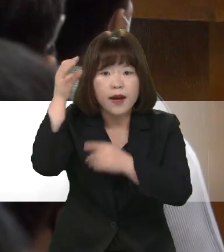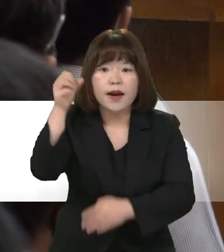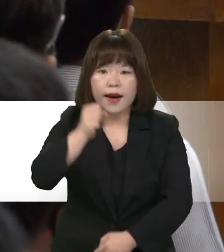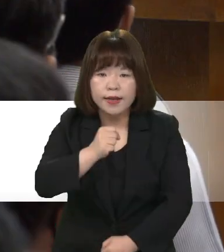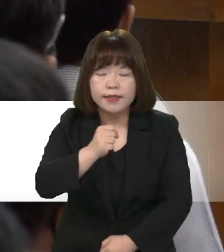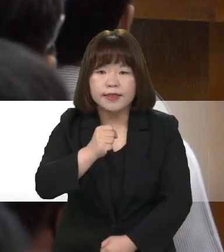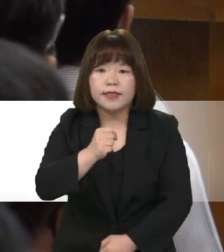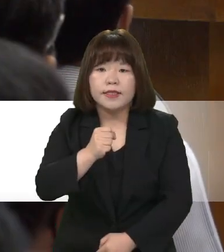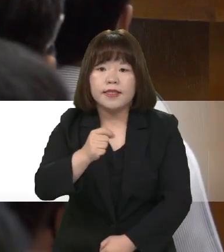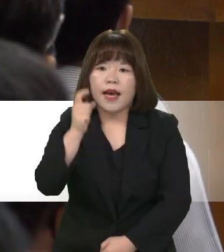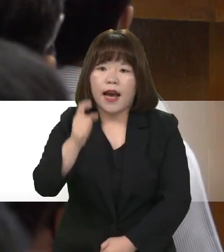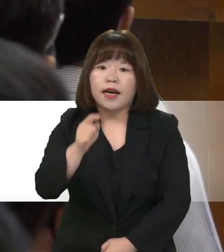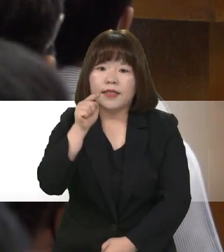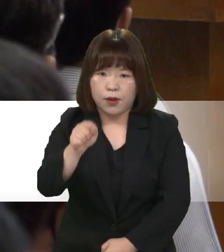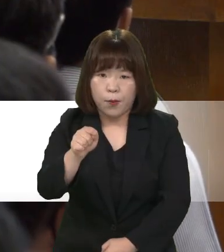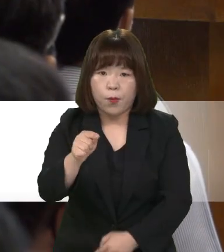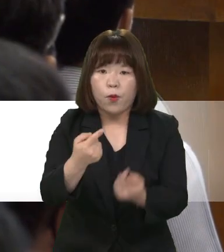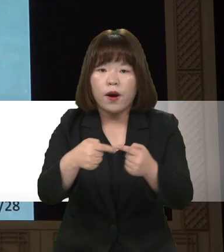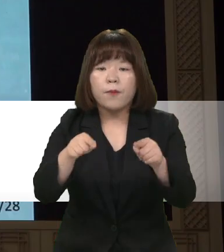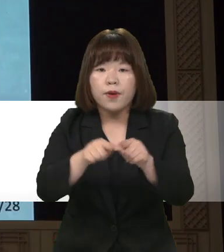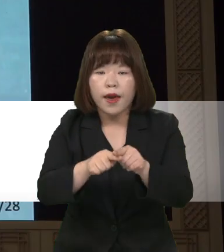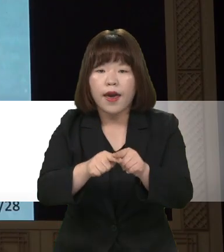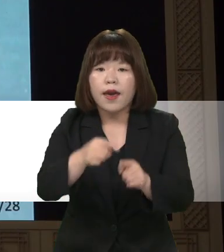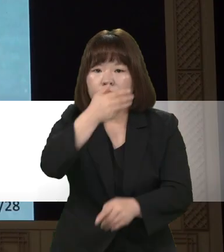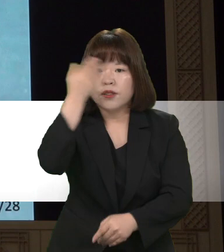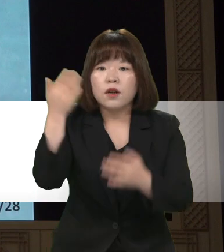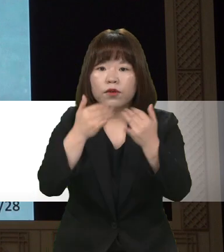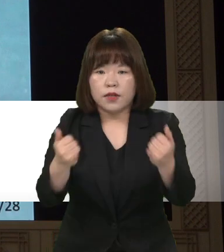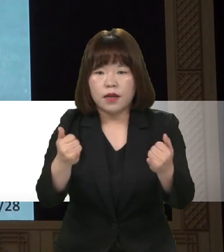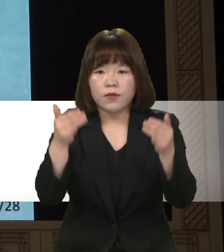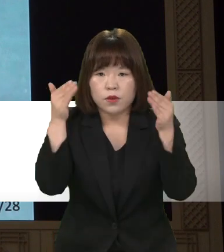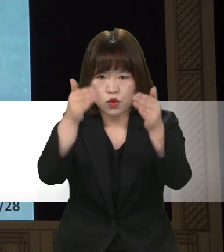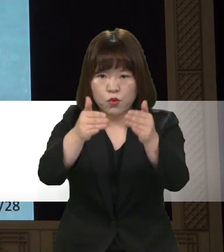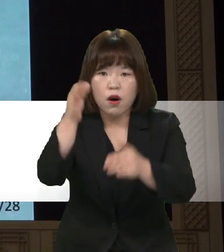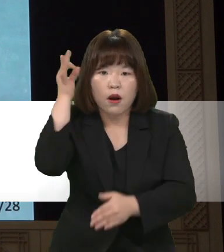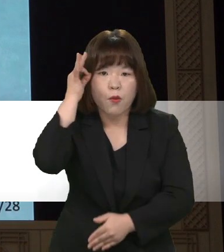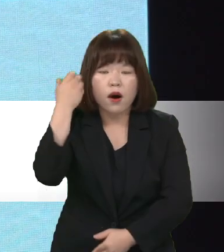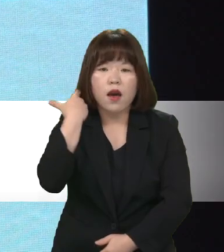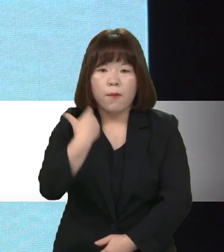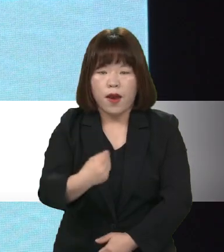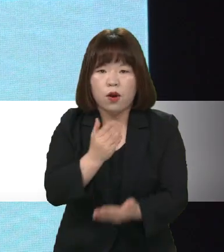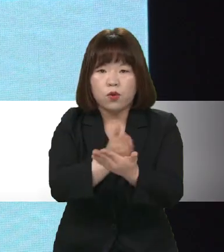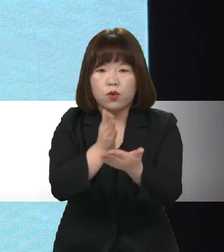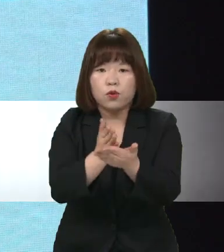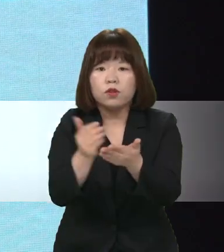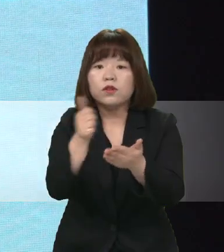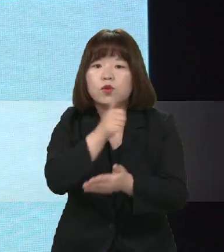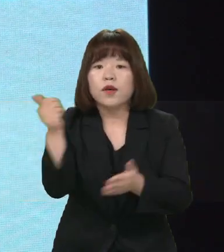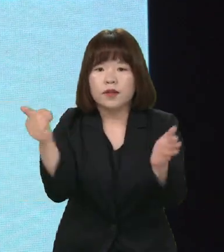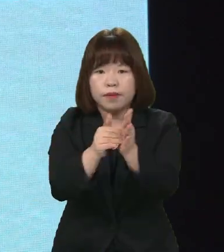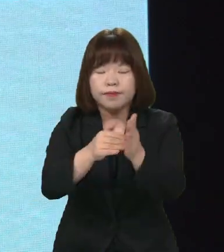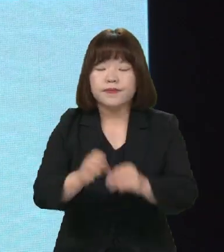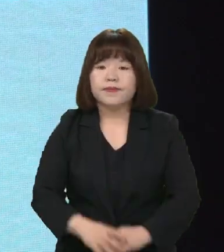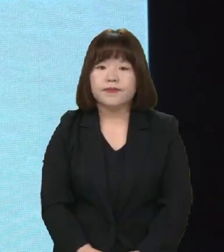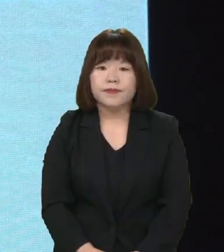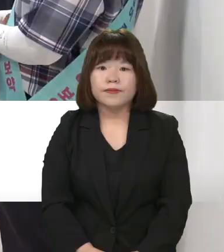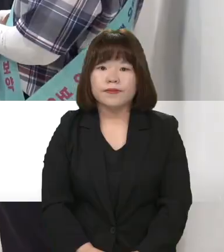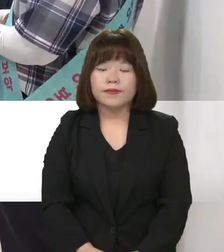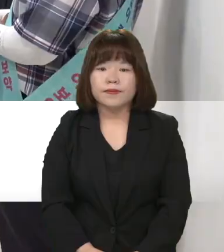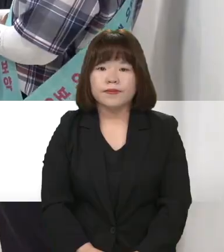포항 이 가진 해양 자원 등 강점과 함께 mg 세대가 주목하는 포항 만 의 매력 요소를 소개했습니다